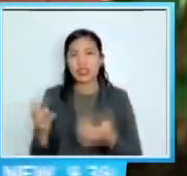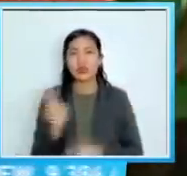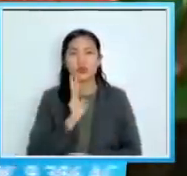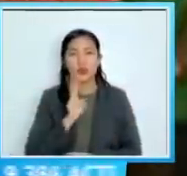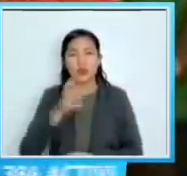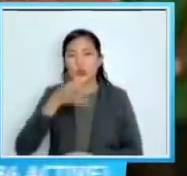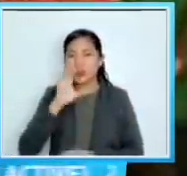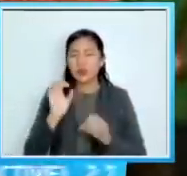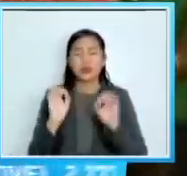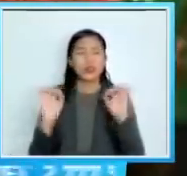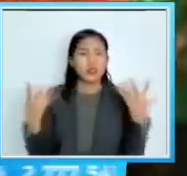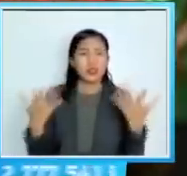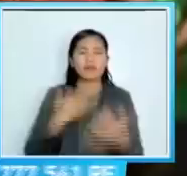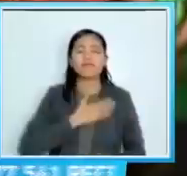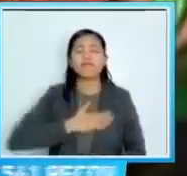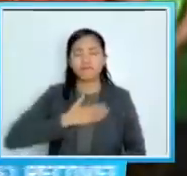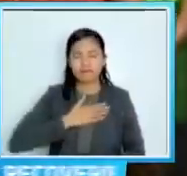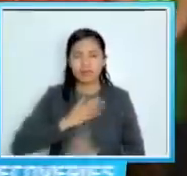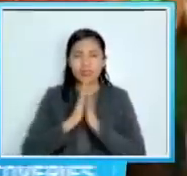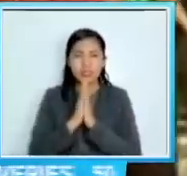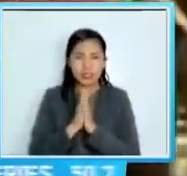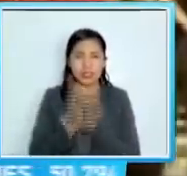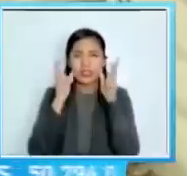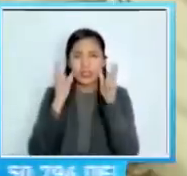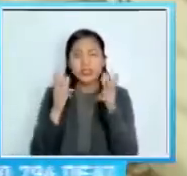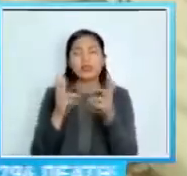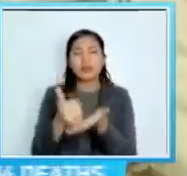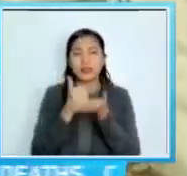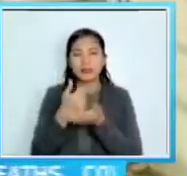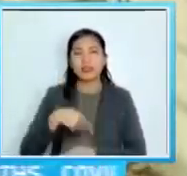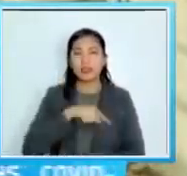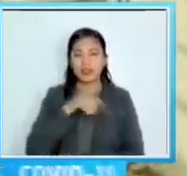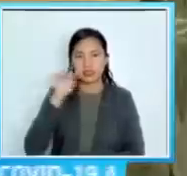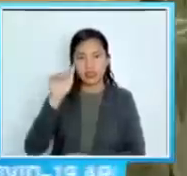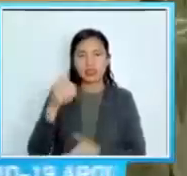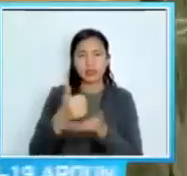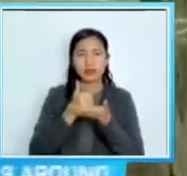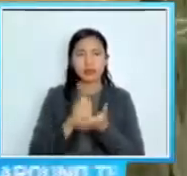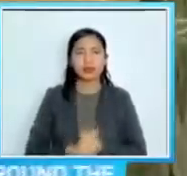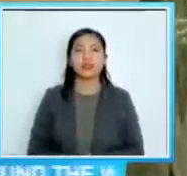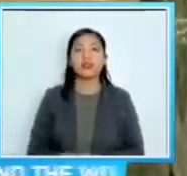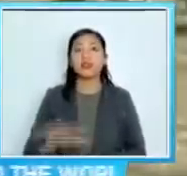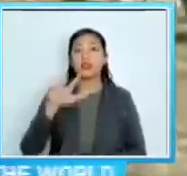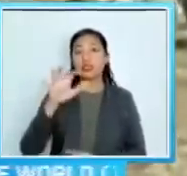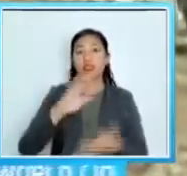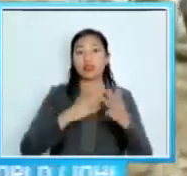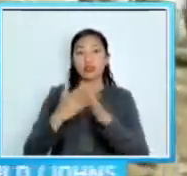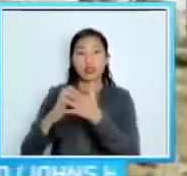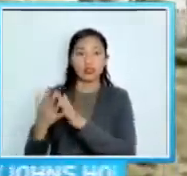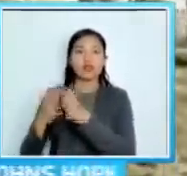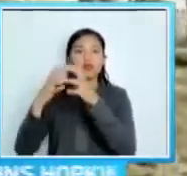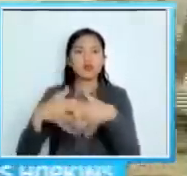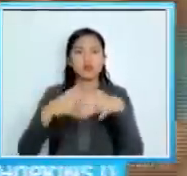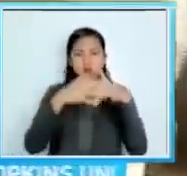po marinig nyo akong nanghingi ng tulong sa inyo. Ang higit 500 bahay sa isla, halos lahat sinira ng